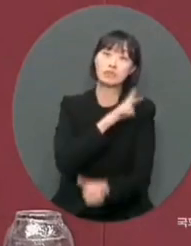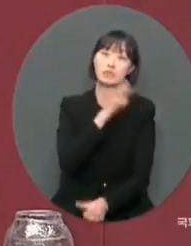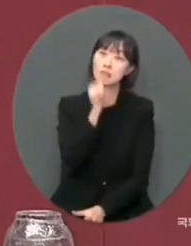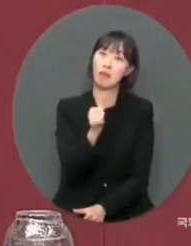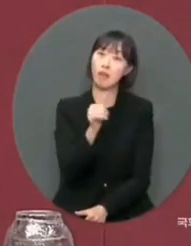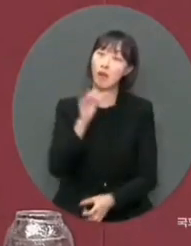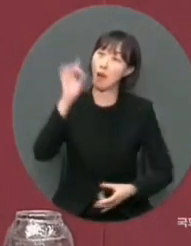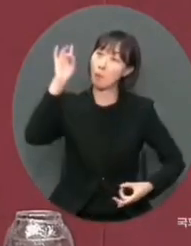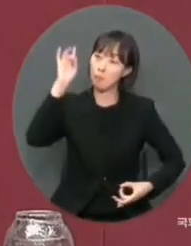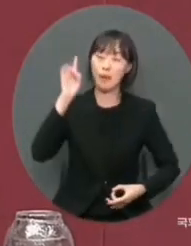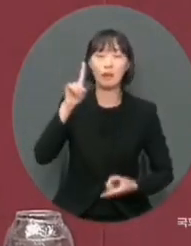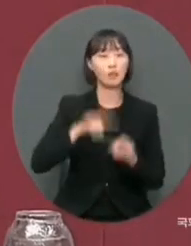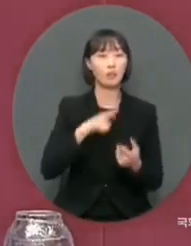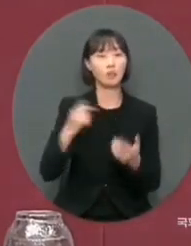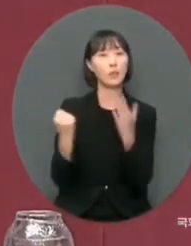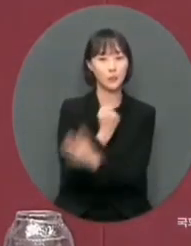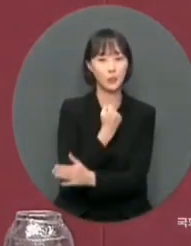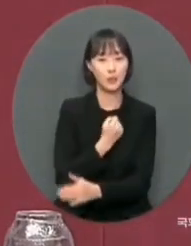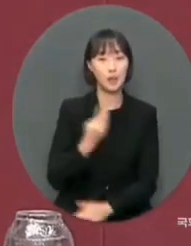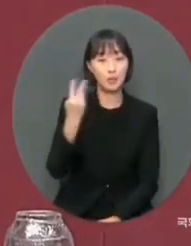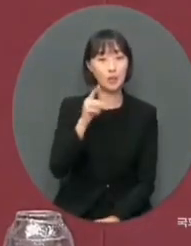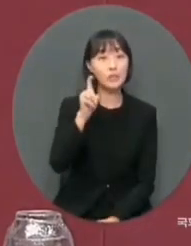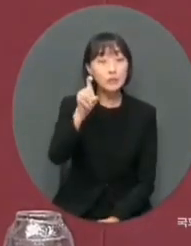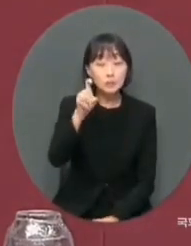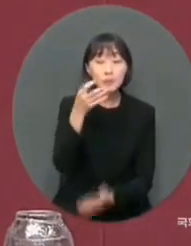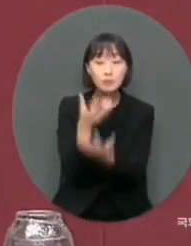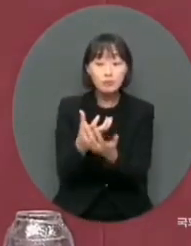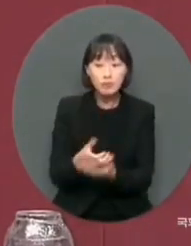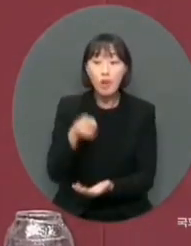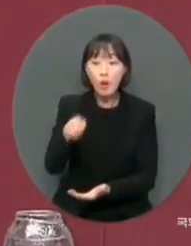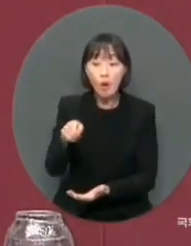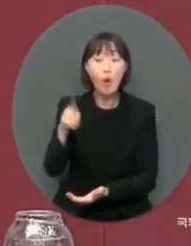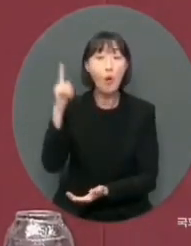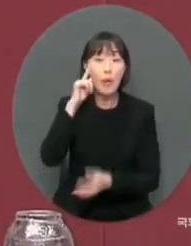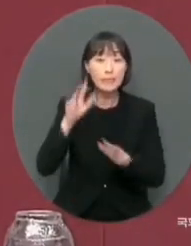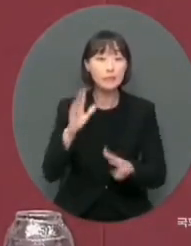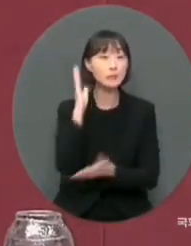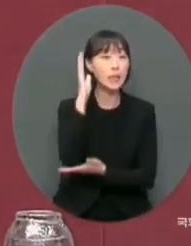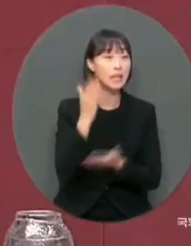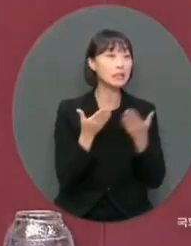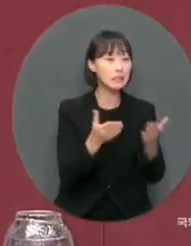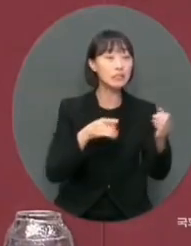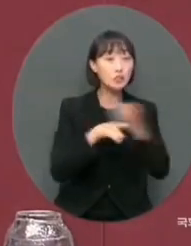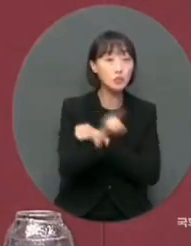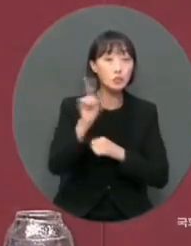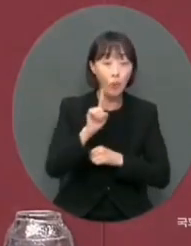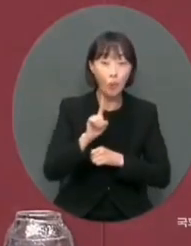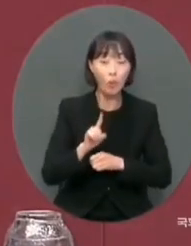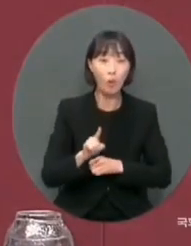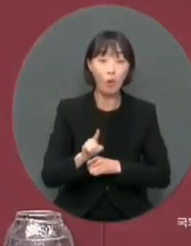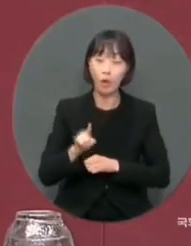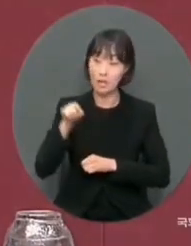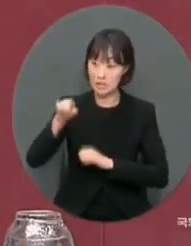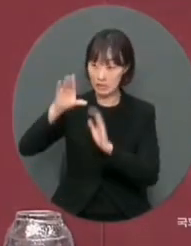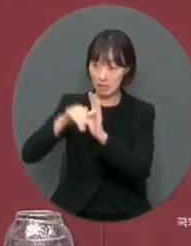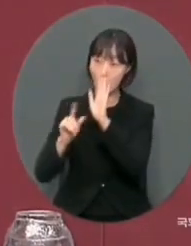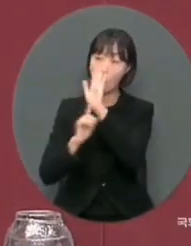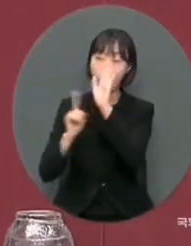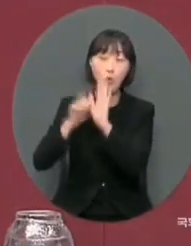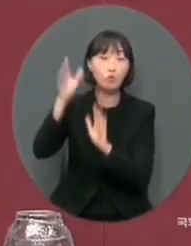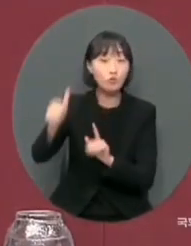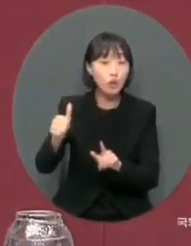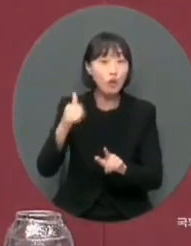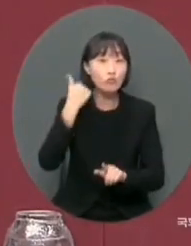표합니다. 2010년 당시에 이 문건이 왜 문제냐? 바로 홍보수석이 바로 지금 뜨겁게 거론되고